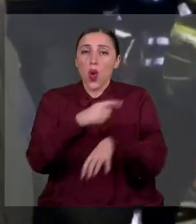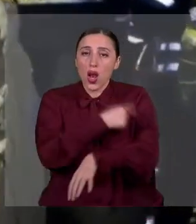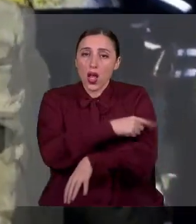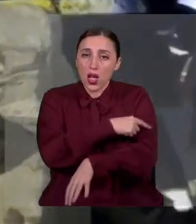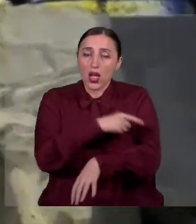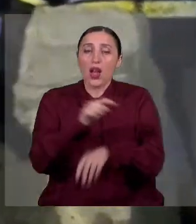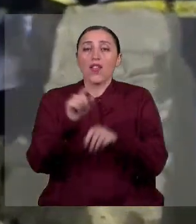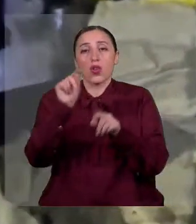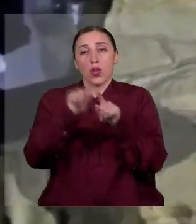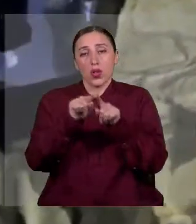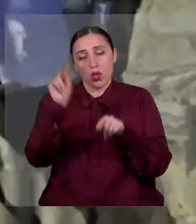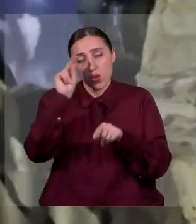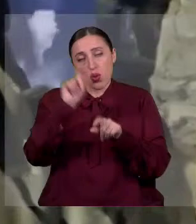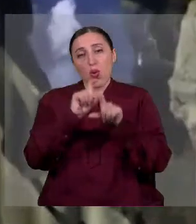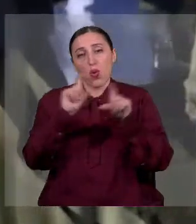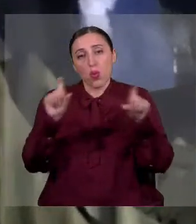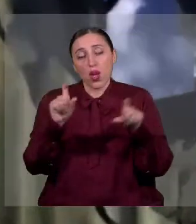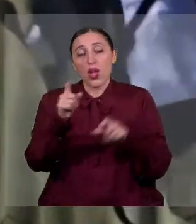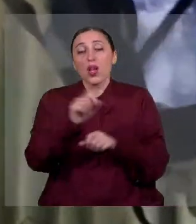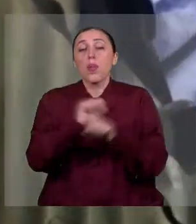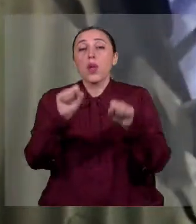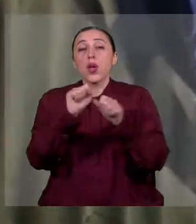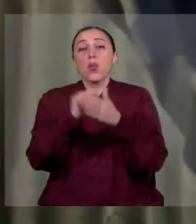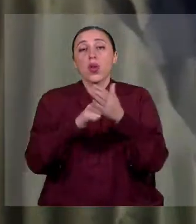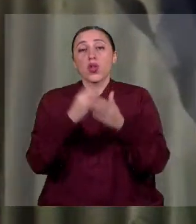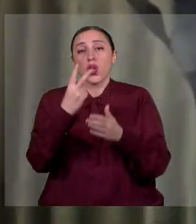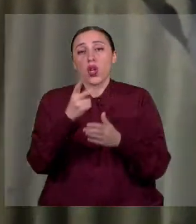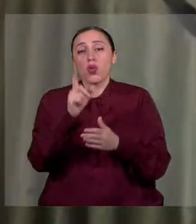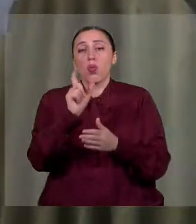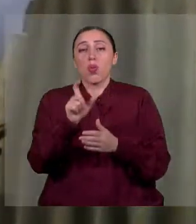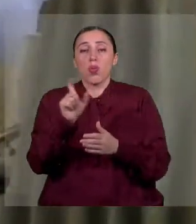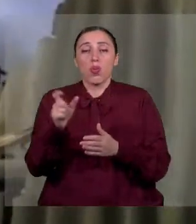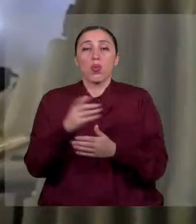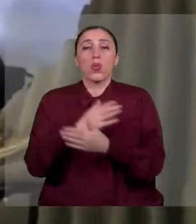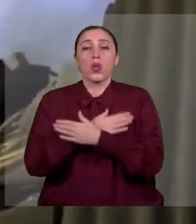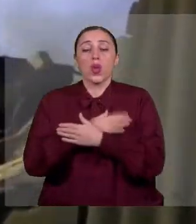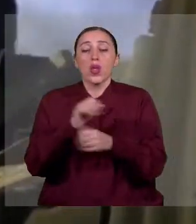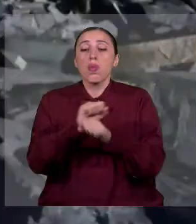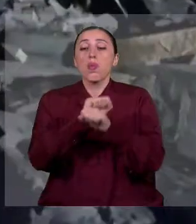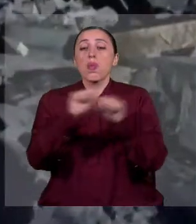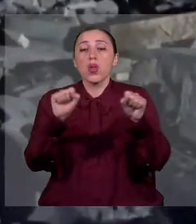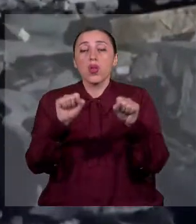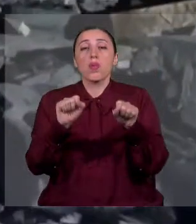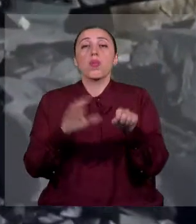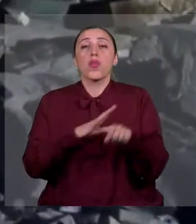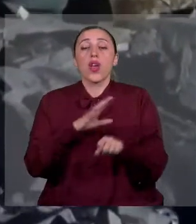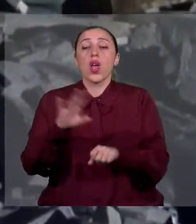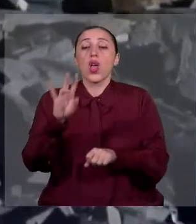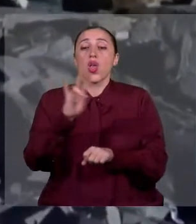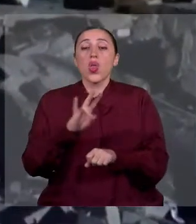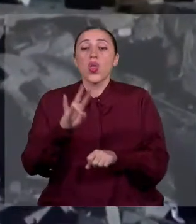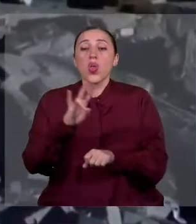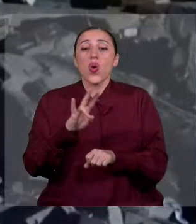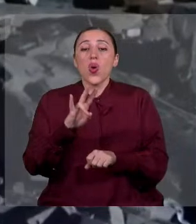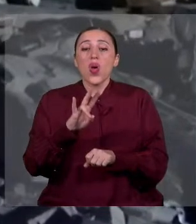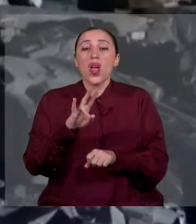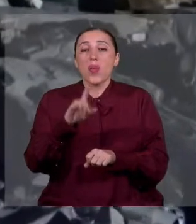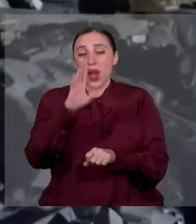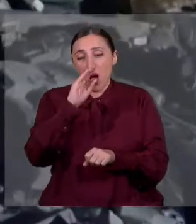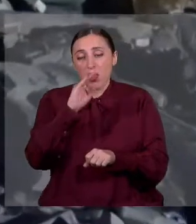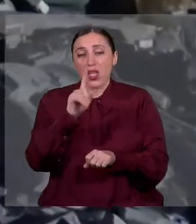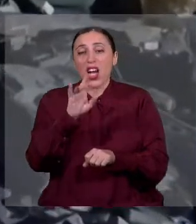դպրոցին։ Գնդակոծության հետևանքով զոհվել են 2 անցորդներ։ Ռմբակոծության տակ էր նաև նոյեմբերին ազատագրված